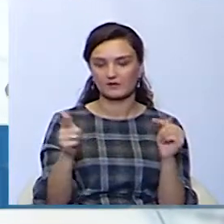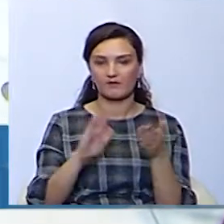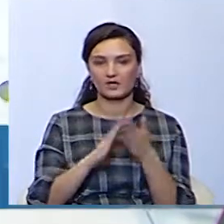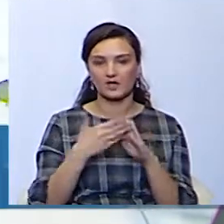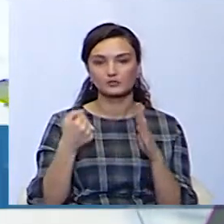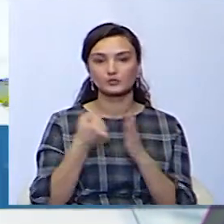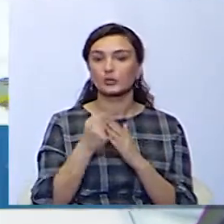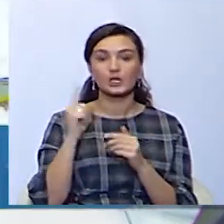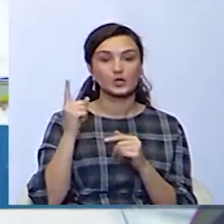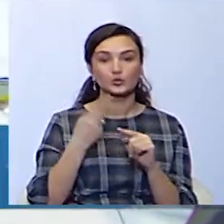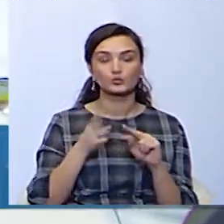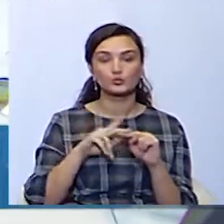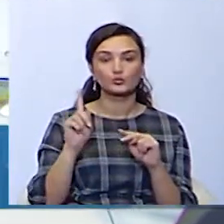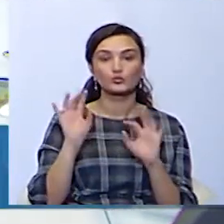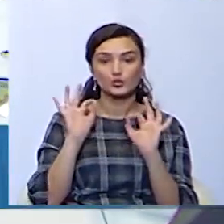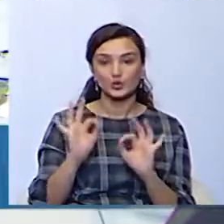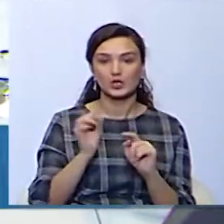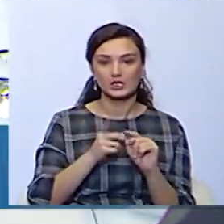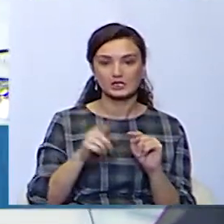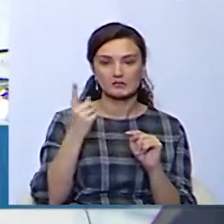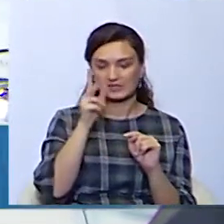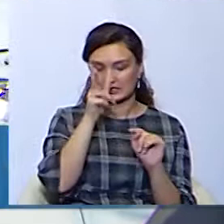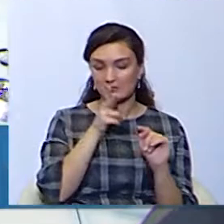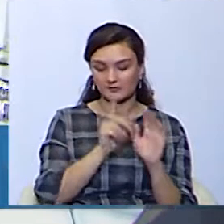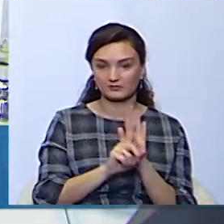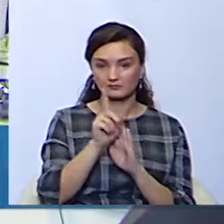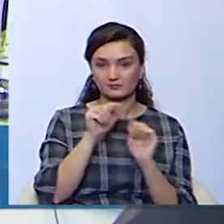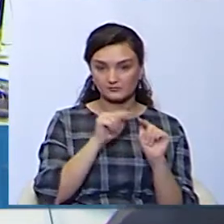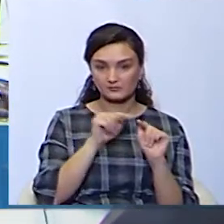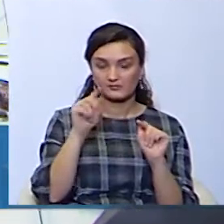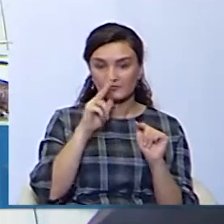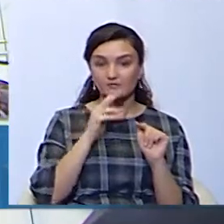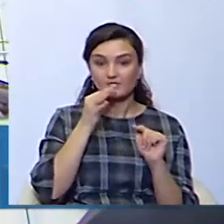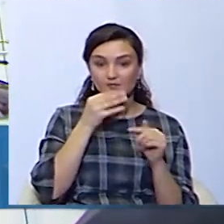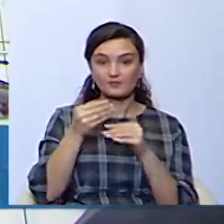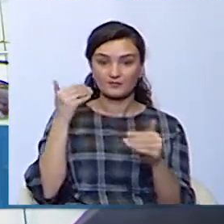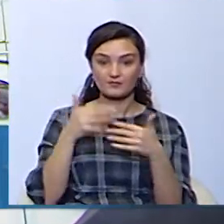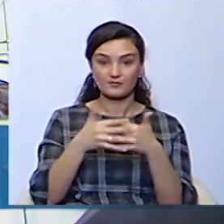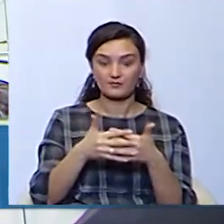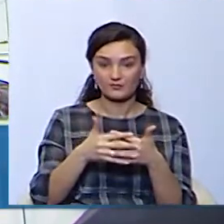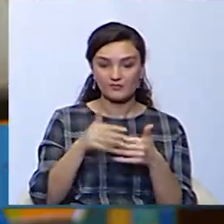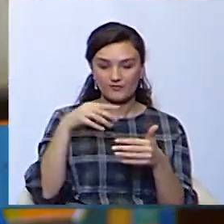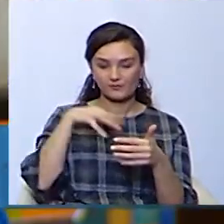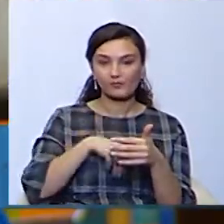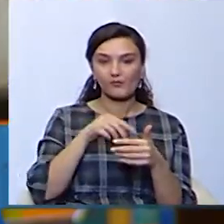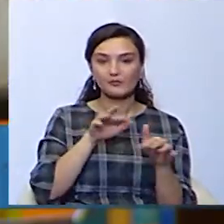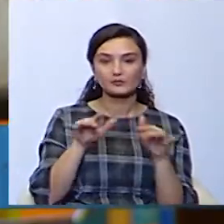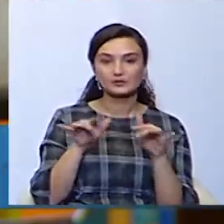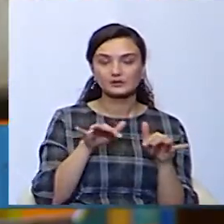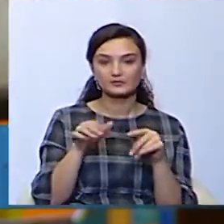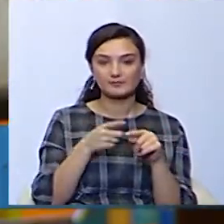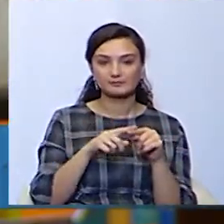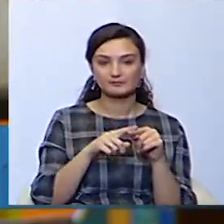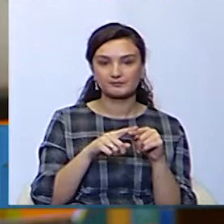ჩათვლით. რატომ? იმიტომ რომ სწორედ აი ამ პირველი 3 თვის განმავლობაში ხორციელდება ორსულში მიმდინარე პროცესები,